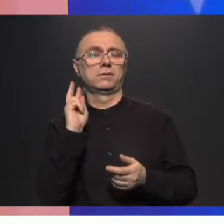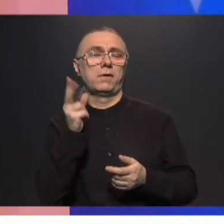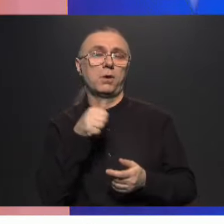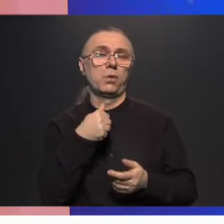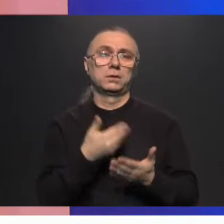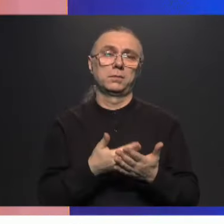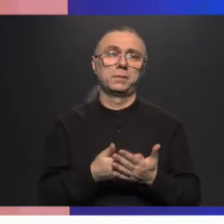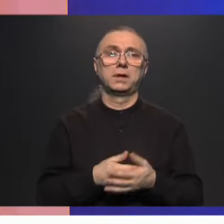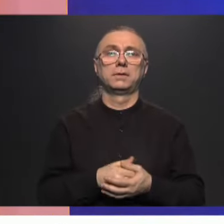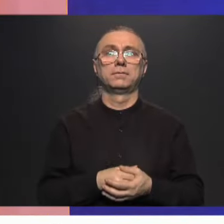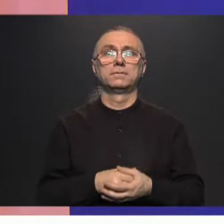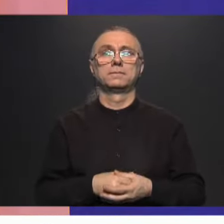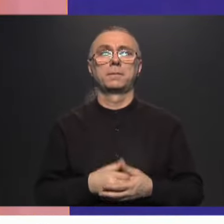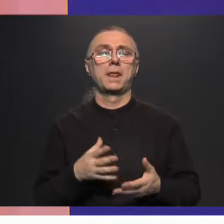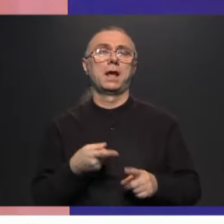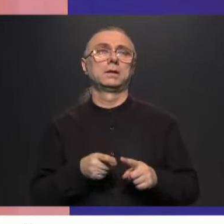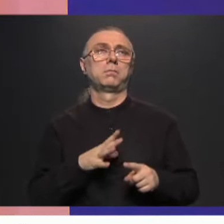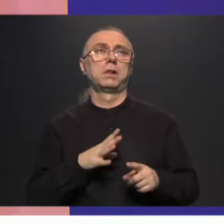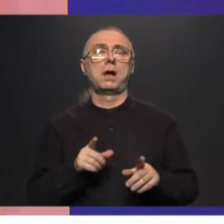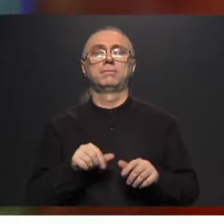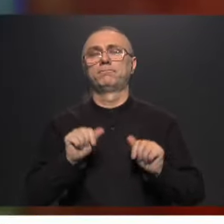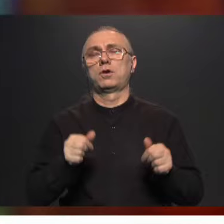время. То есть это была некая жертва Богу,